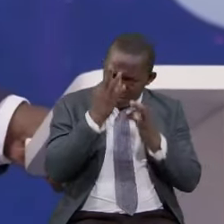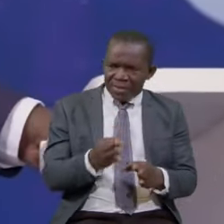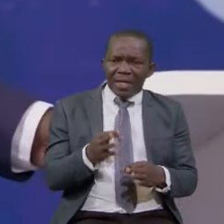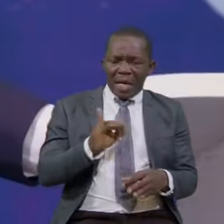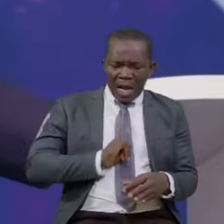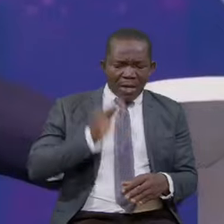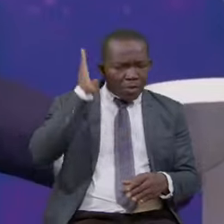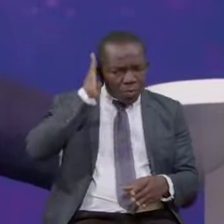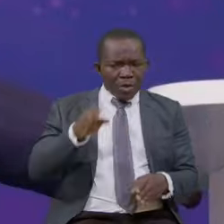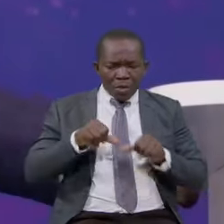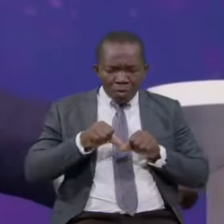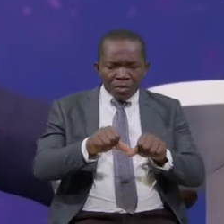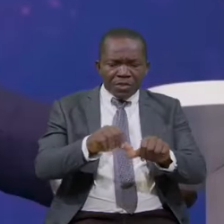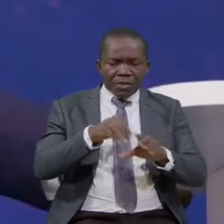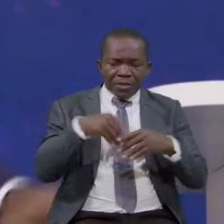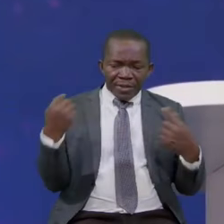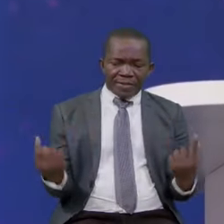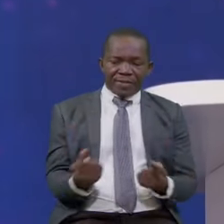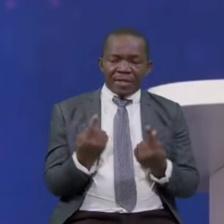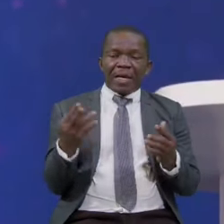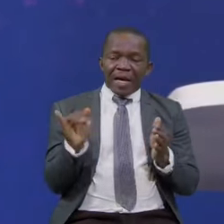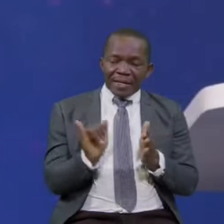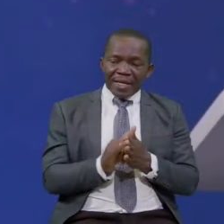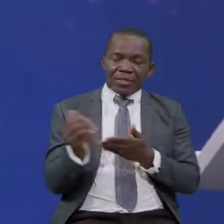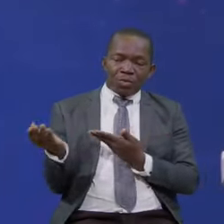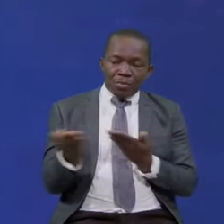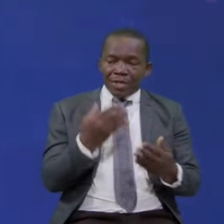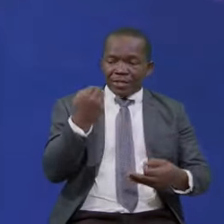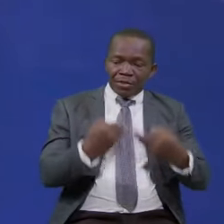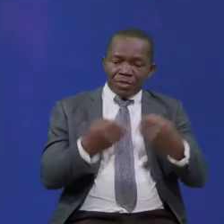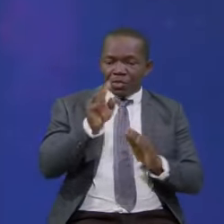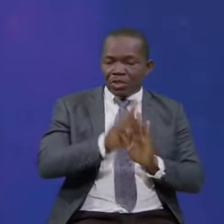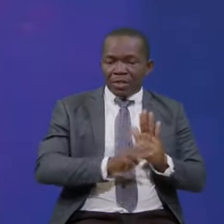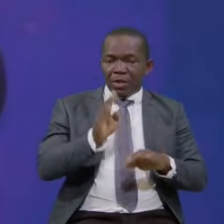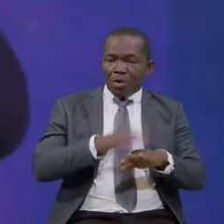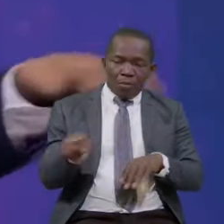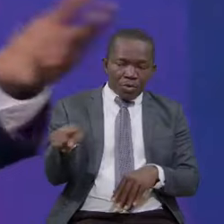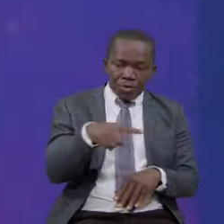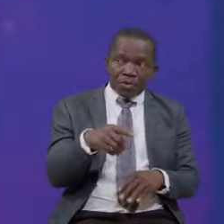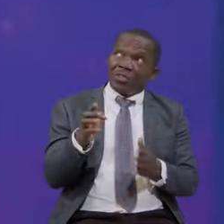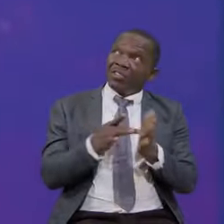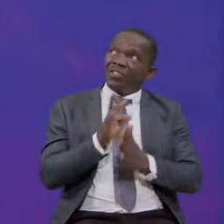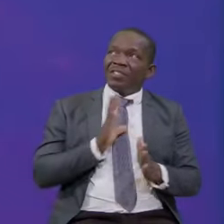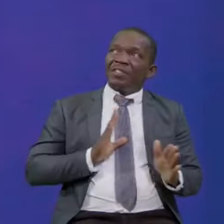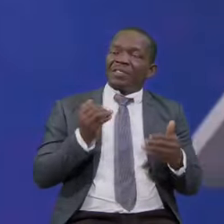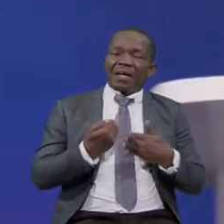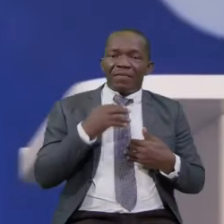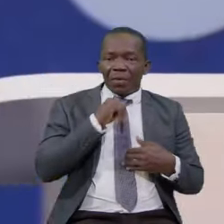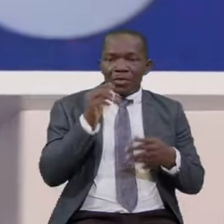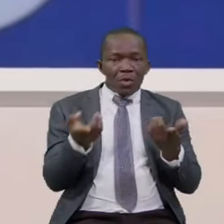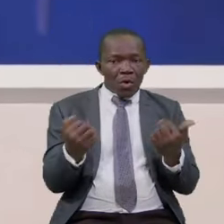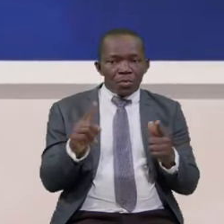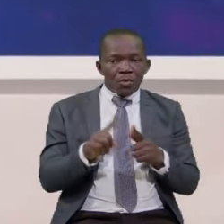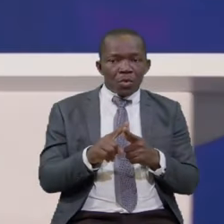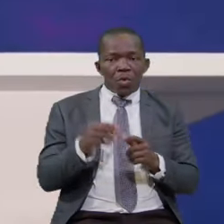et tu attends le jugement il n'est pas venu te condamner il n'est pas venu pour juger il est venu pour sauver